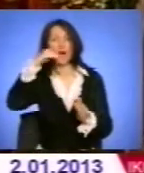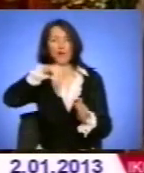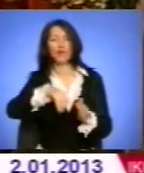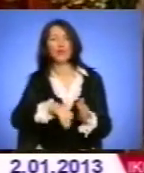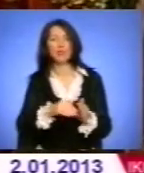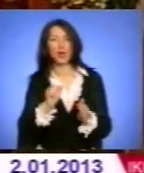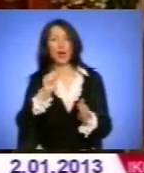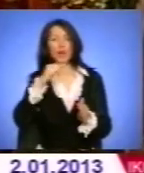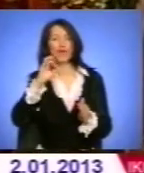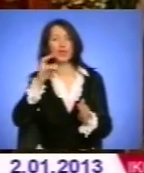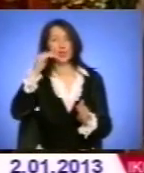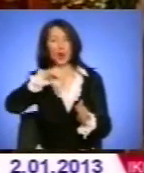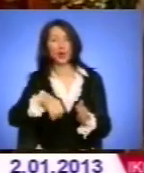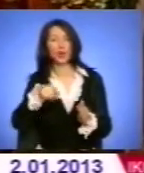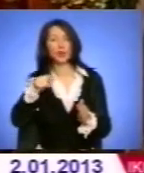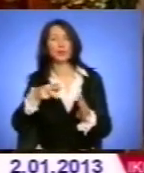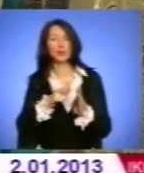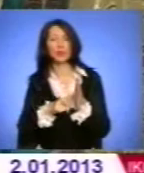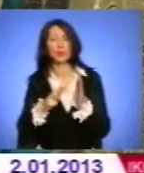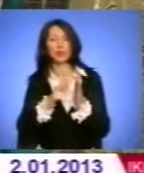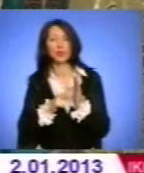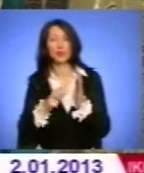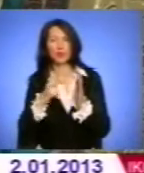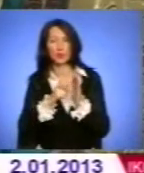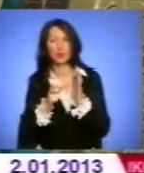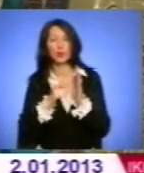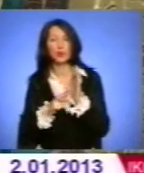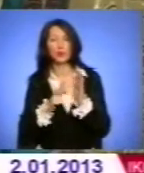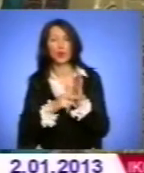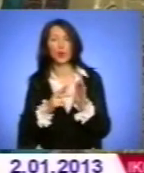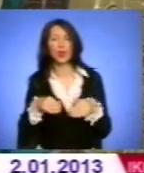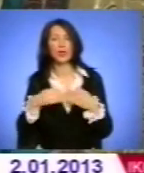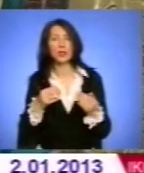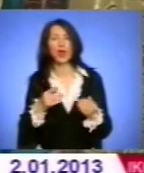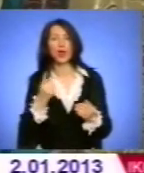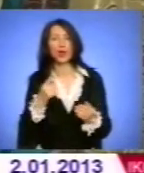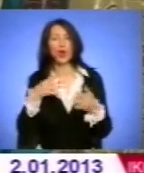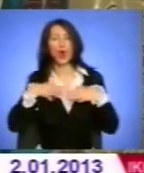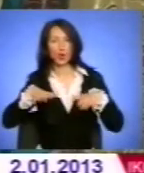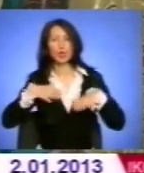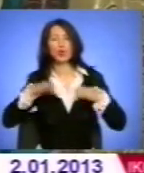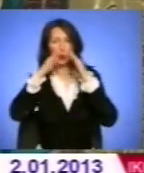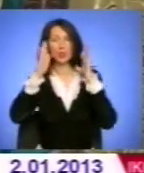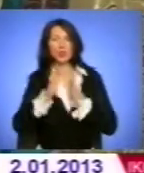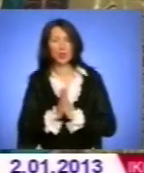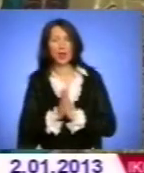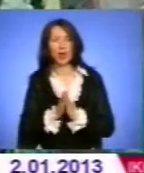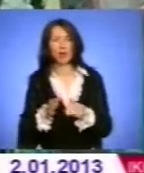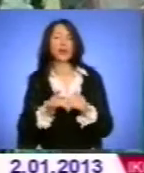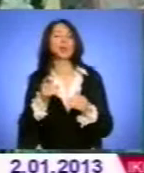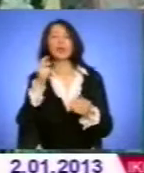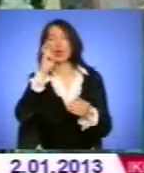1788 року. Вона призначалася для одного з грузинських монастирів, однак за Божим провидінням опинилися в